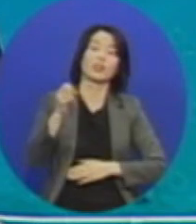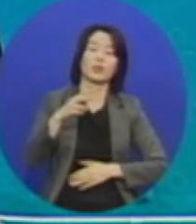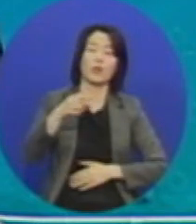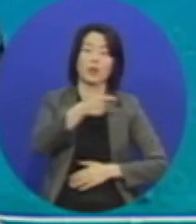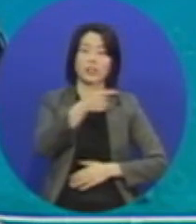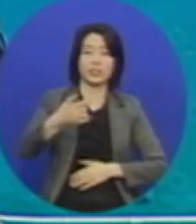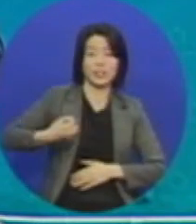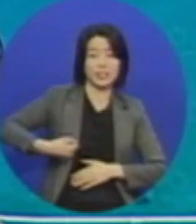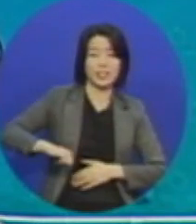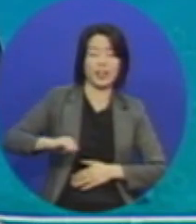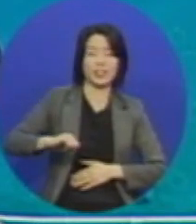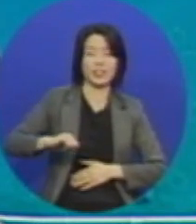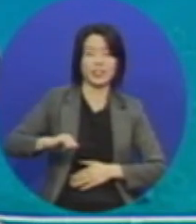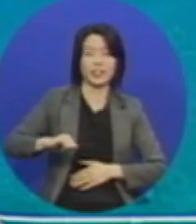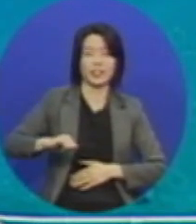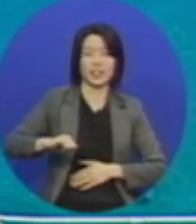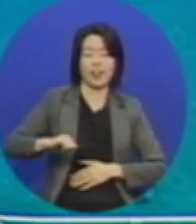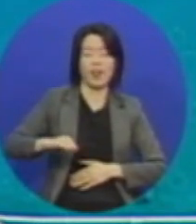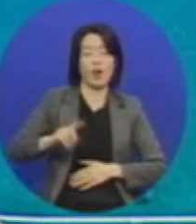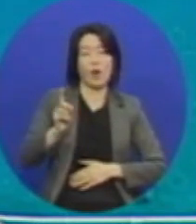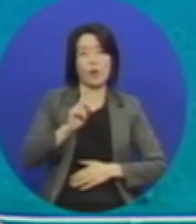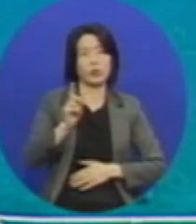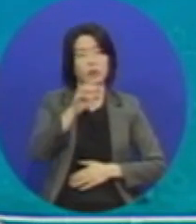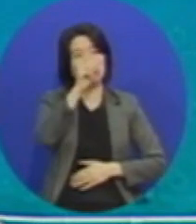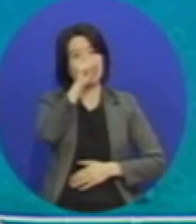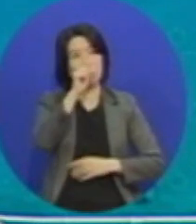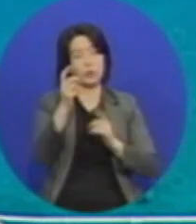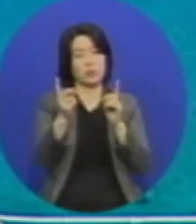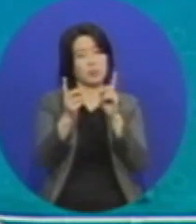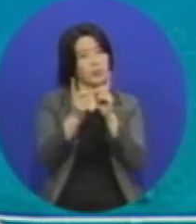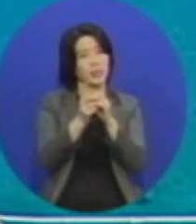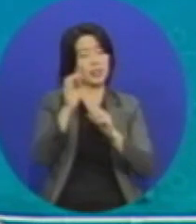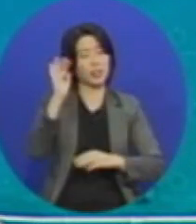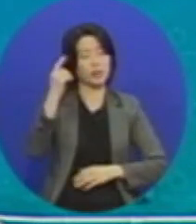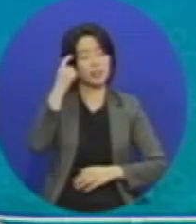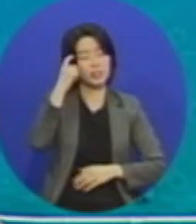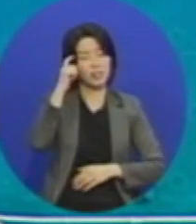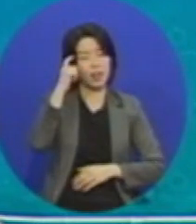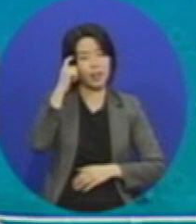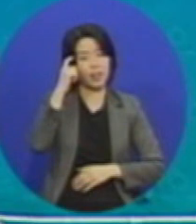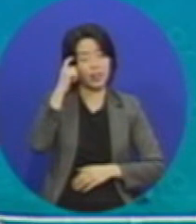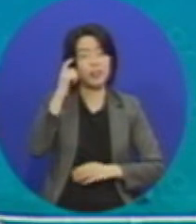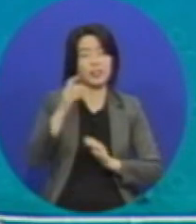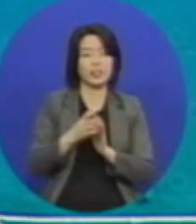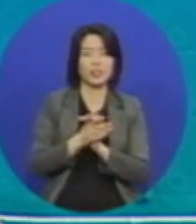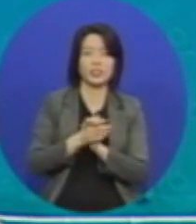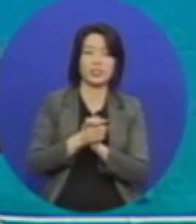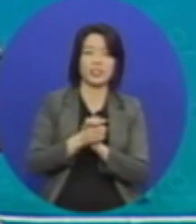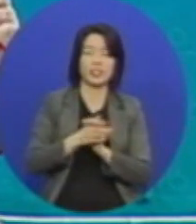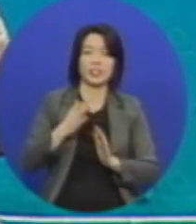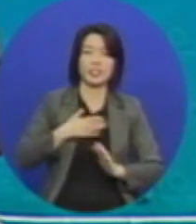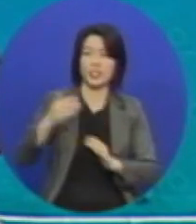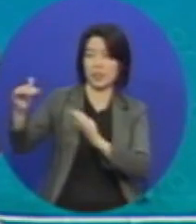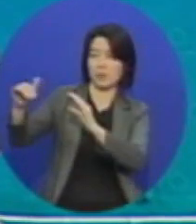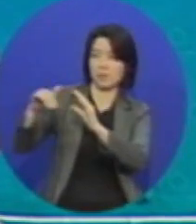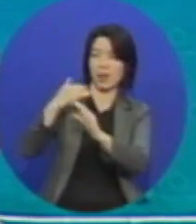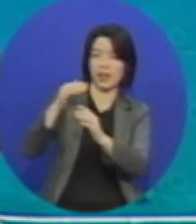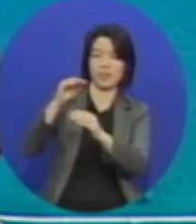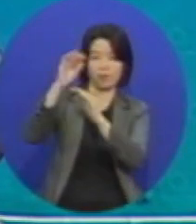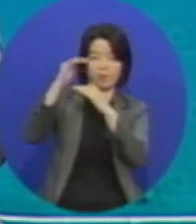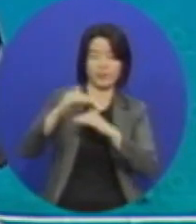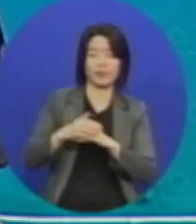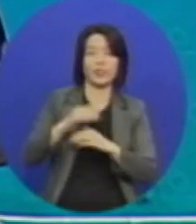큰 딸이 어떻게 이렇게 좋은 사회를 맛나게 됐을까 그런데 lg 제게 매일을 이렇게 썼습니다